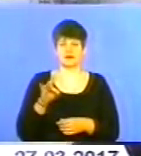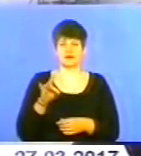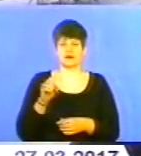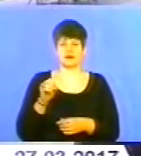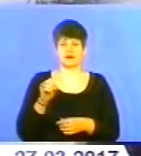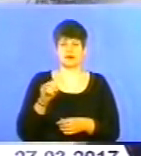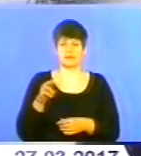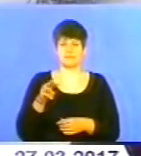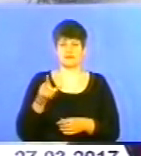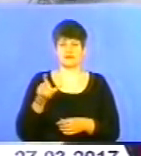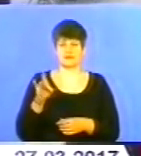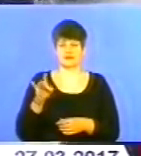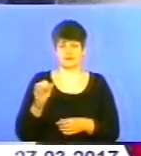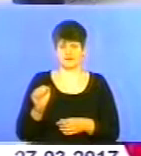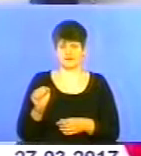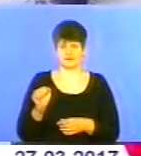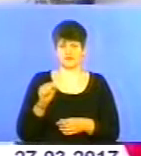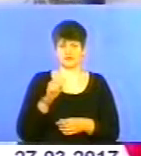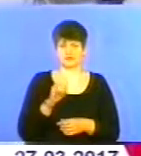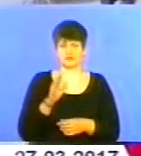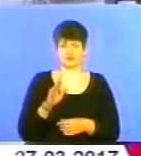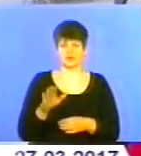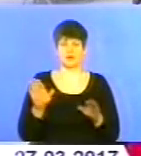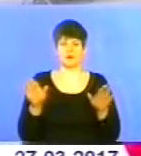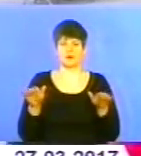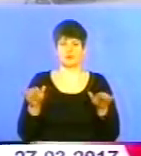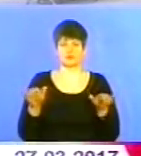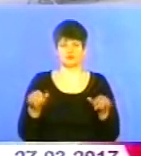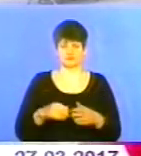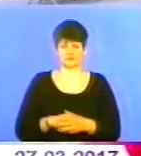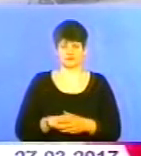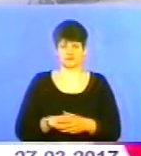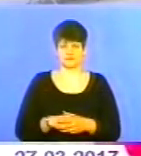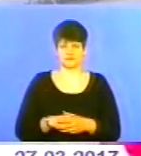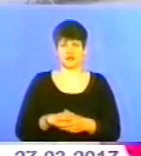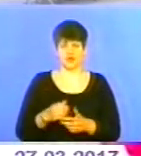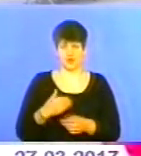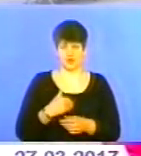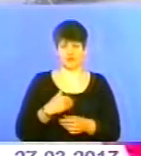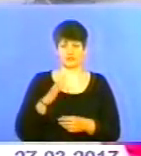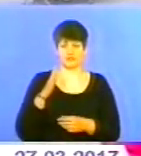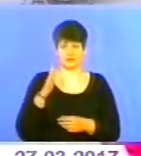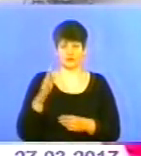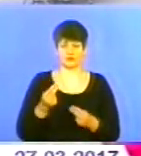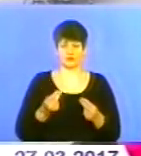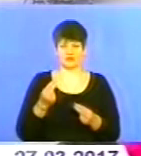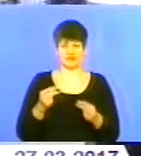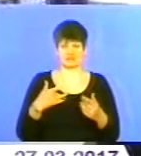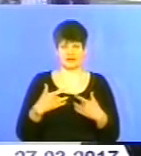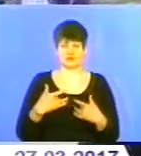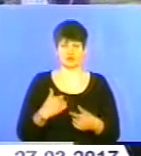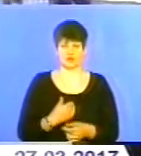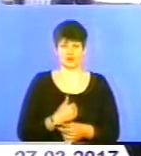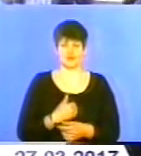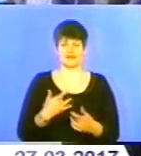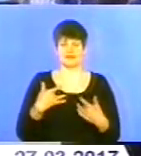займатися, то в нас цього року буде прем'єра, вона буде Мушка. Чи хочеш в майбутньому грати у театрі? Хочу.